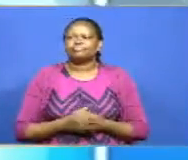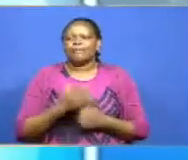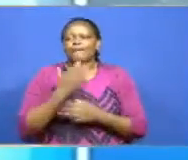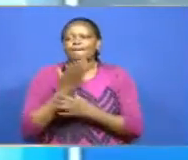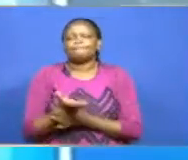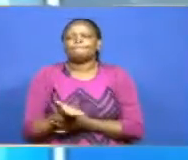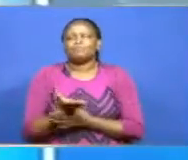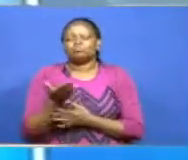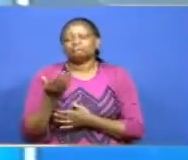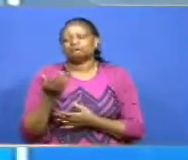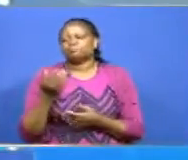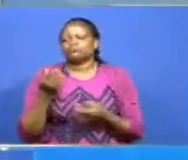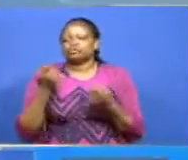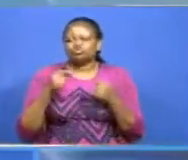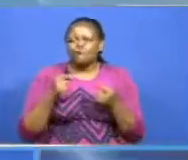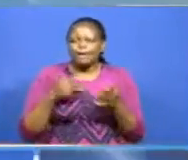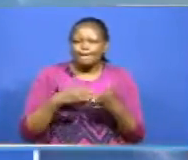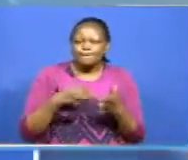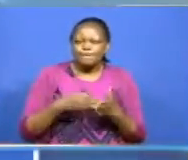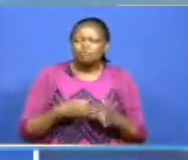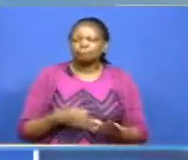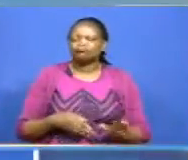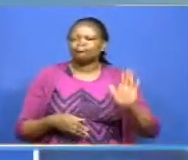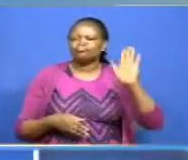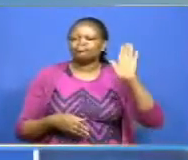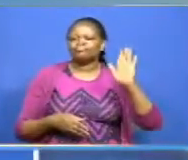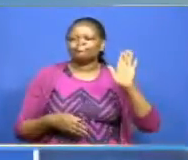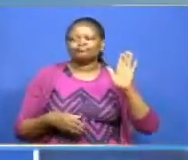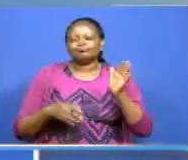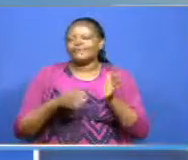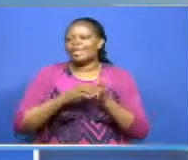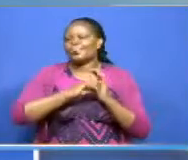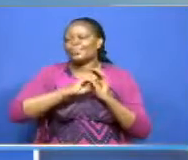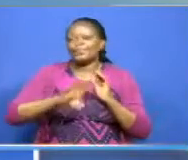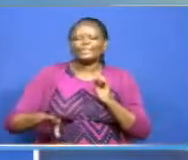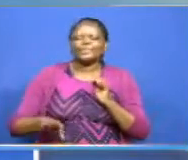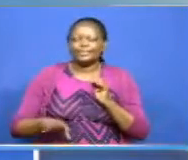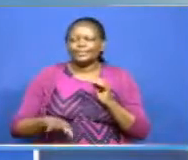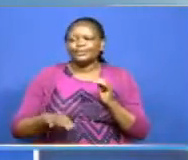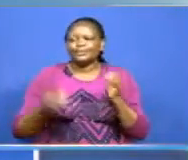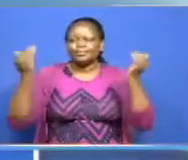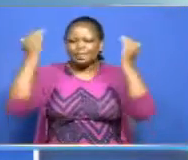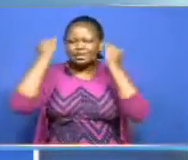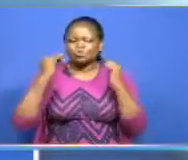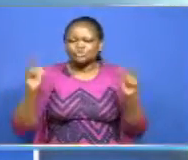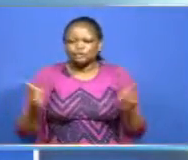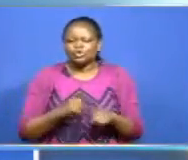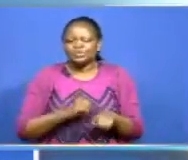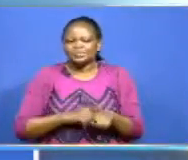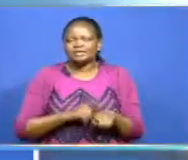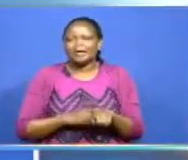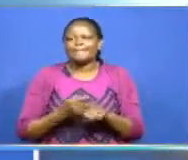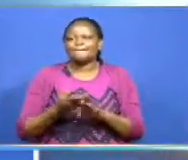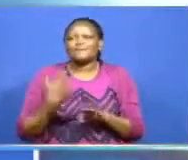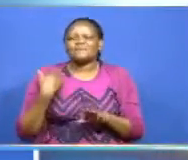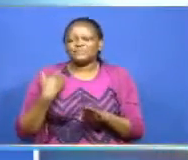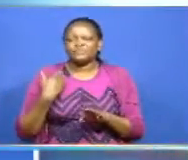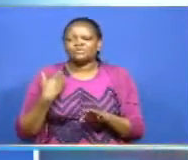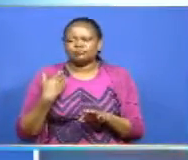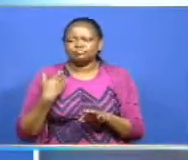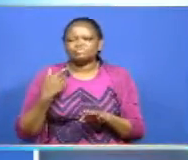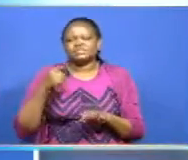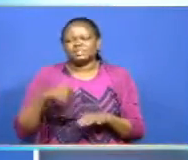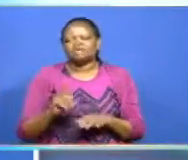kwa usaili wake lilitupiliwa mbali na mahakama hii leo asubuhi, muda si mfupi tu baada ya shughuli ya kumsaili kwanza. Sarafina